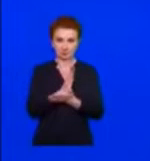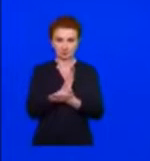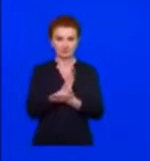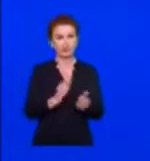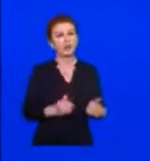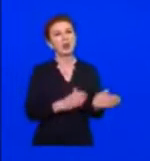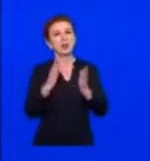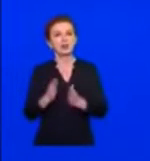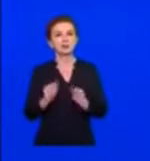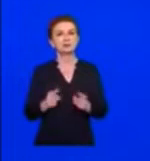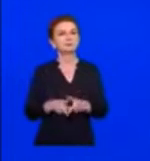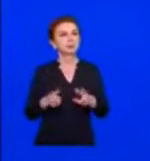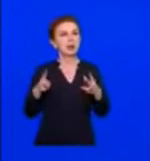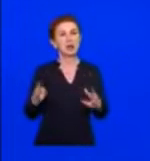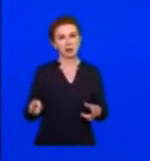Przyszłe etapy tutaj